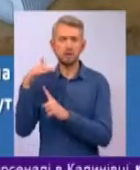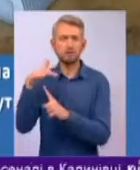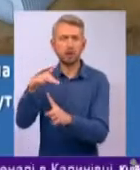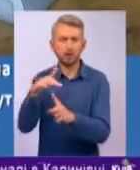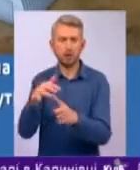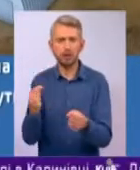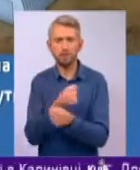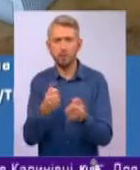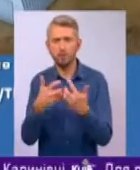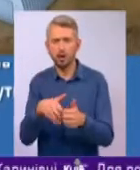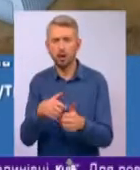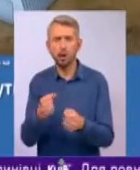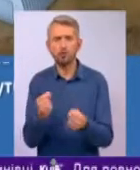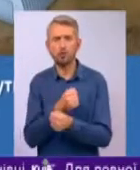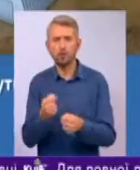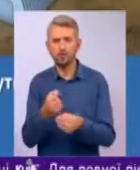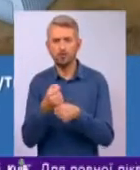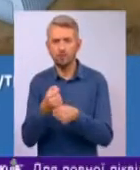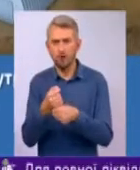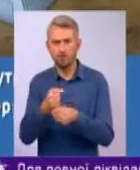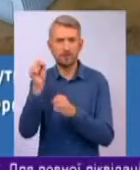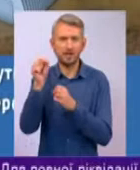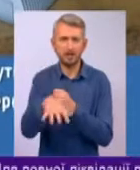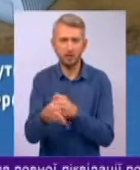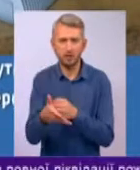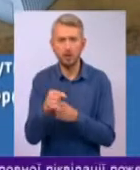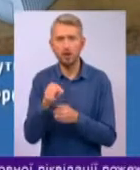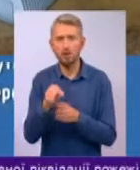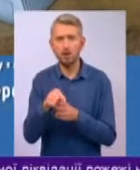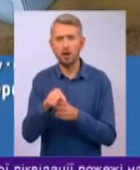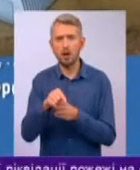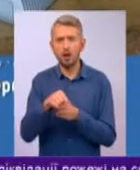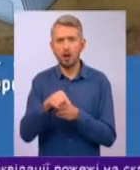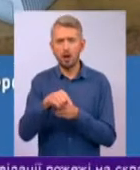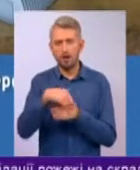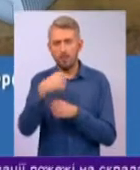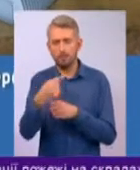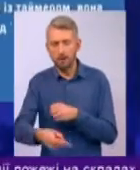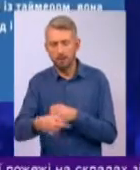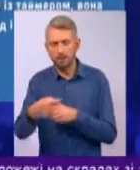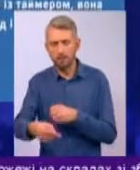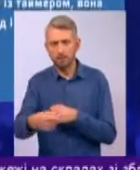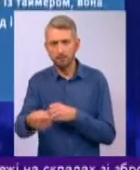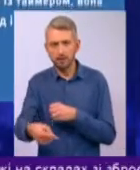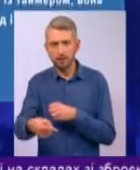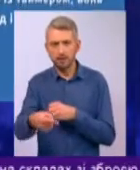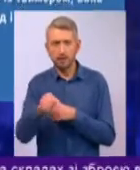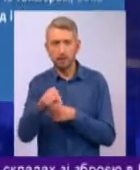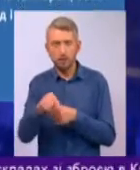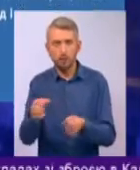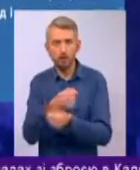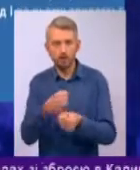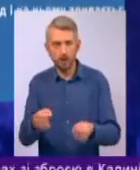ту саму тростілову шашку, її скидаються з таймером. Вона падає на цей снаряд і на ньому